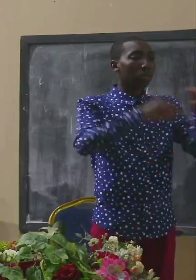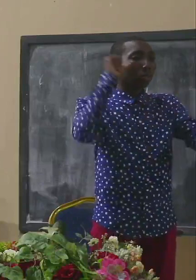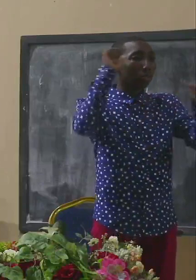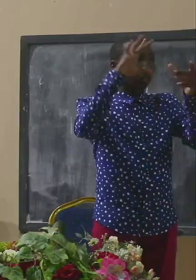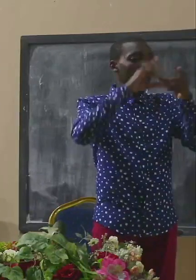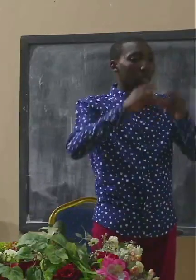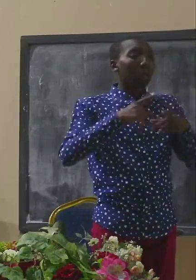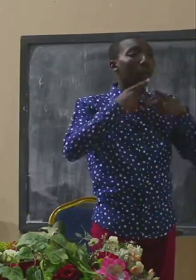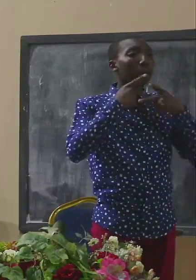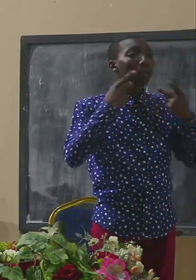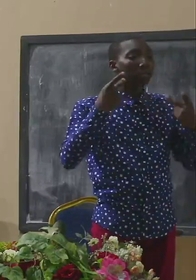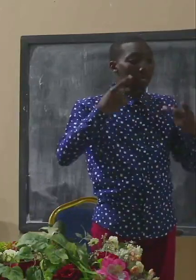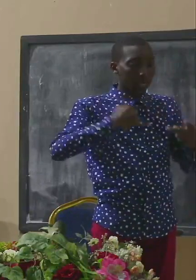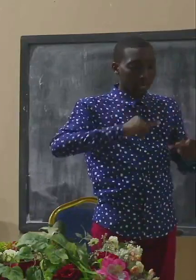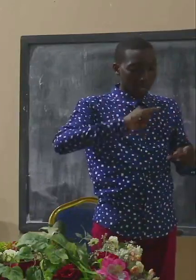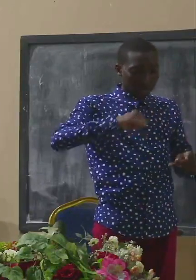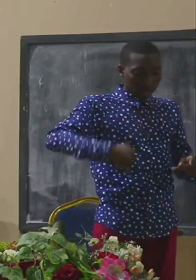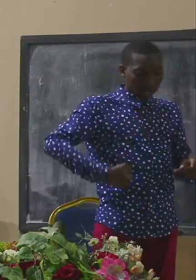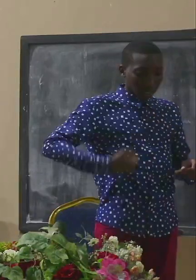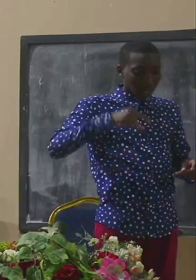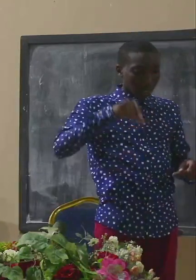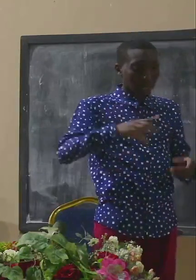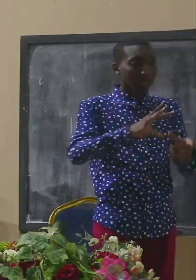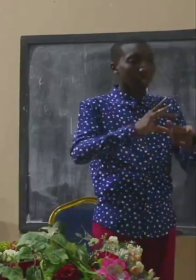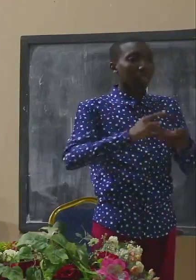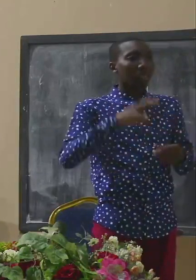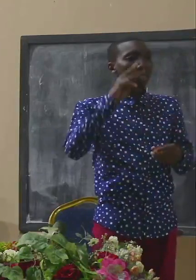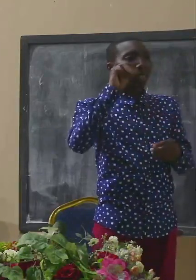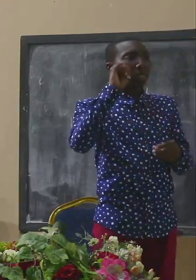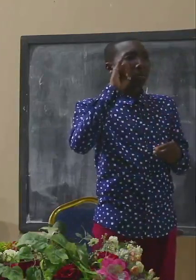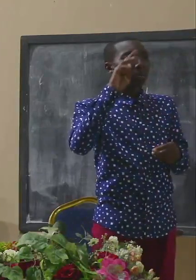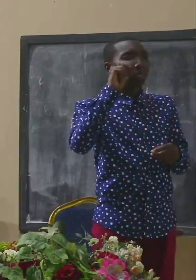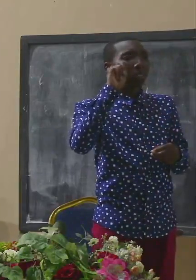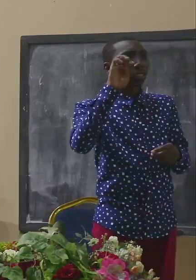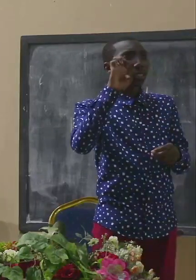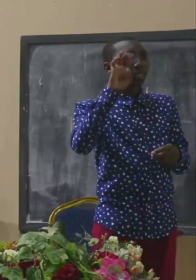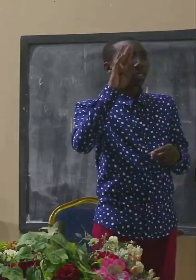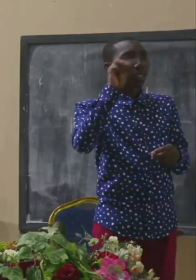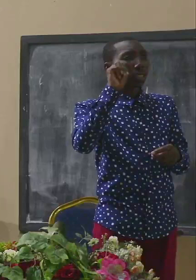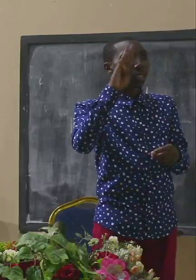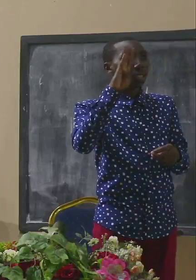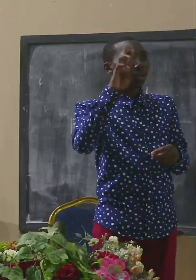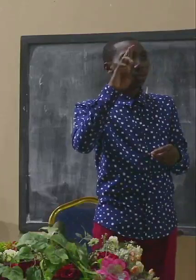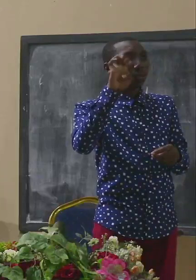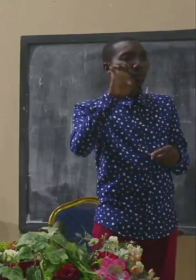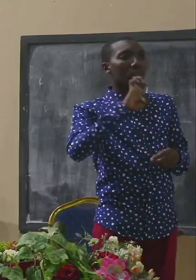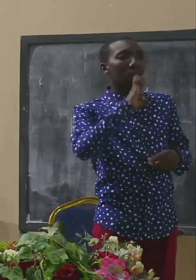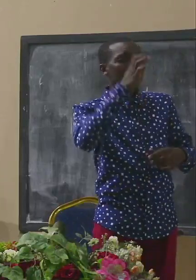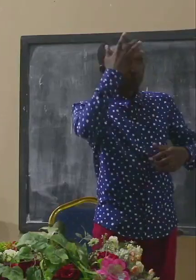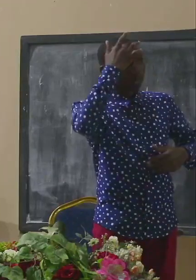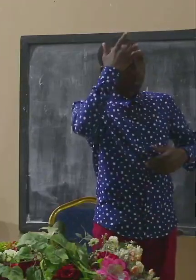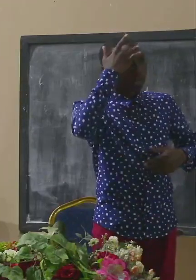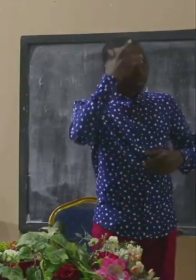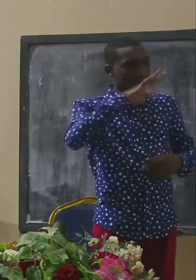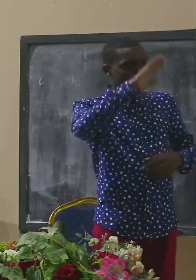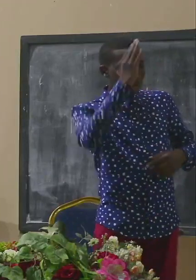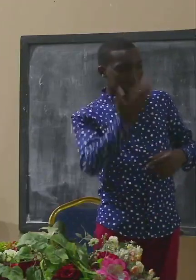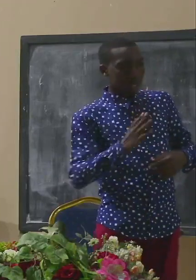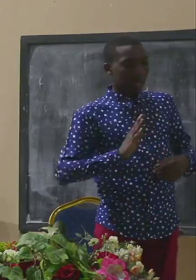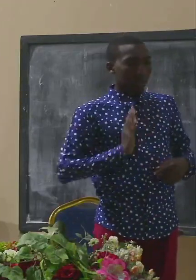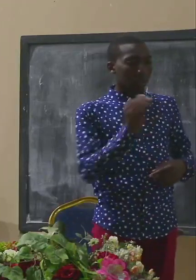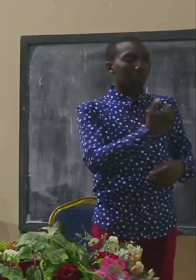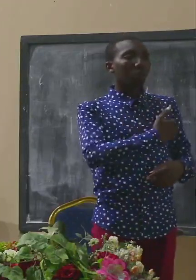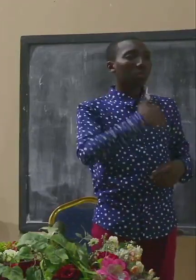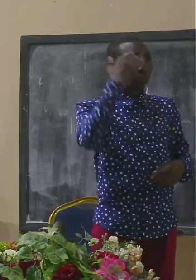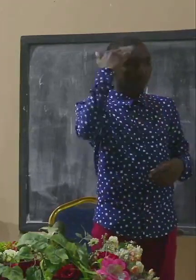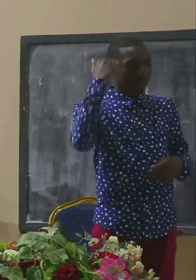De Minembwe. Wa Minembwe. Iko kwa ile hôpital. Il est également malade à cet hôpital. Tunamisha vichwa vyetu. Inclinons nos